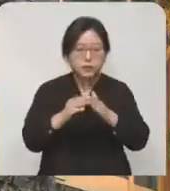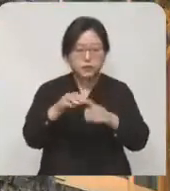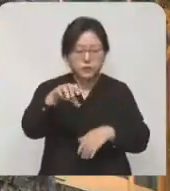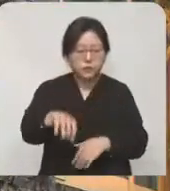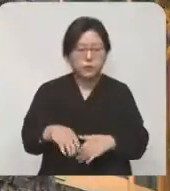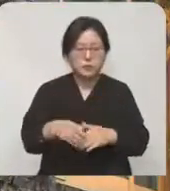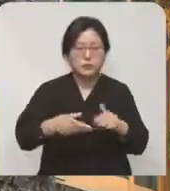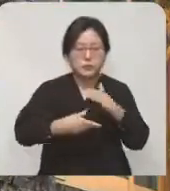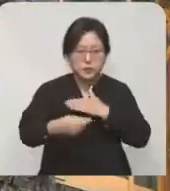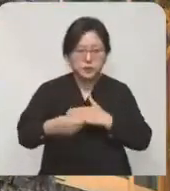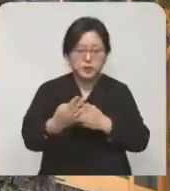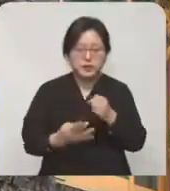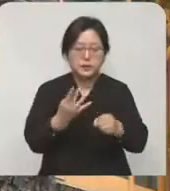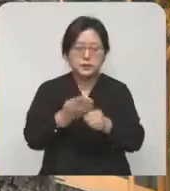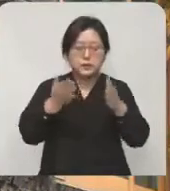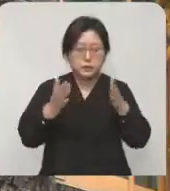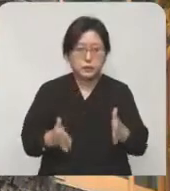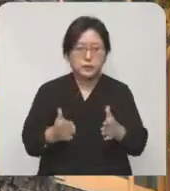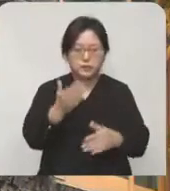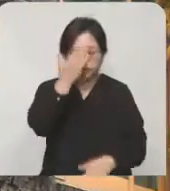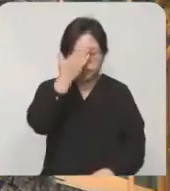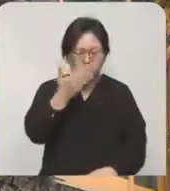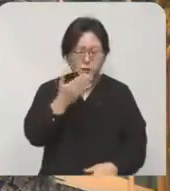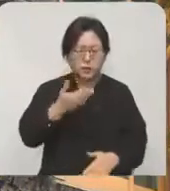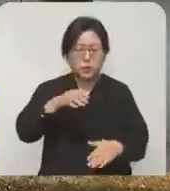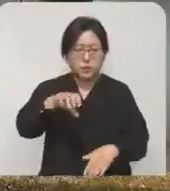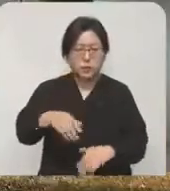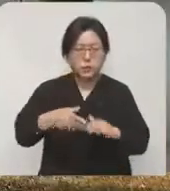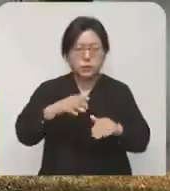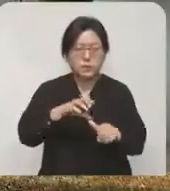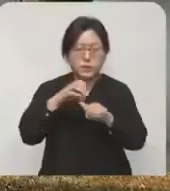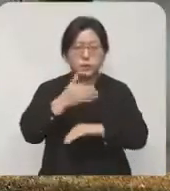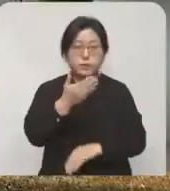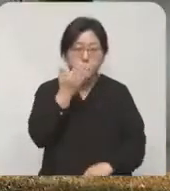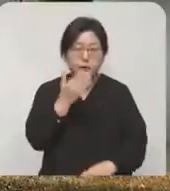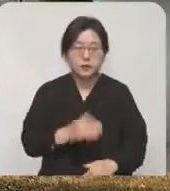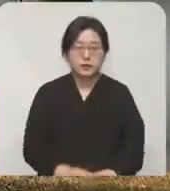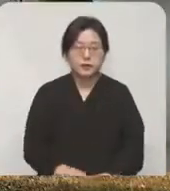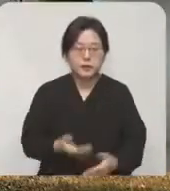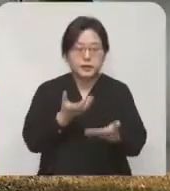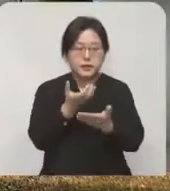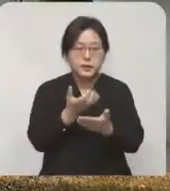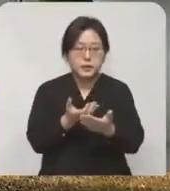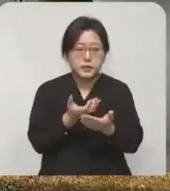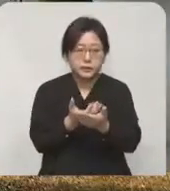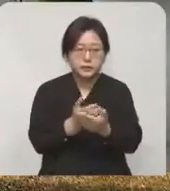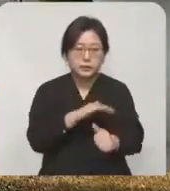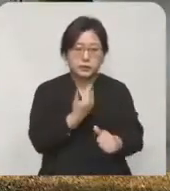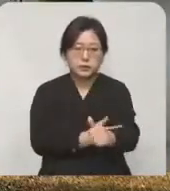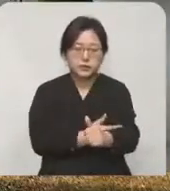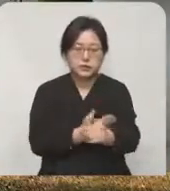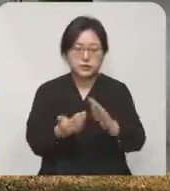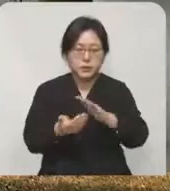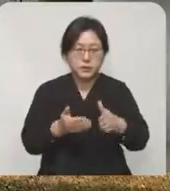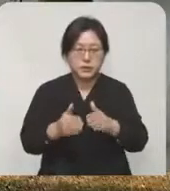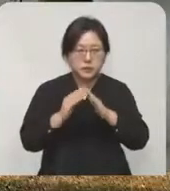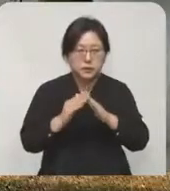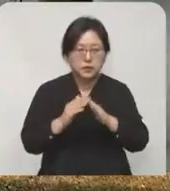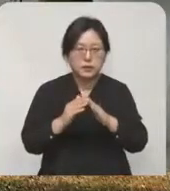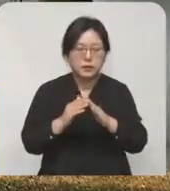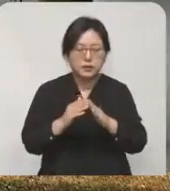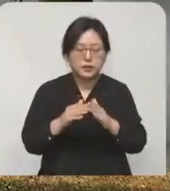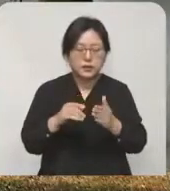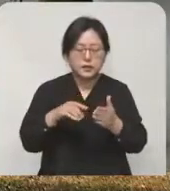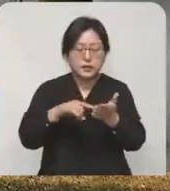최대 4년 동안 우상으로 공간을 이용할 수 있습니다 입주 자격은 예비창업자 또는